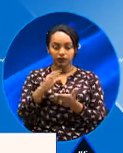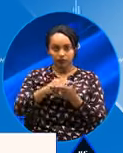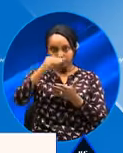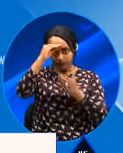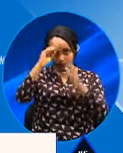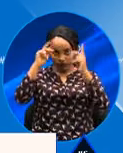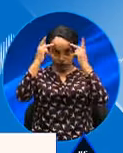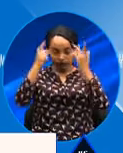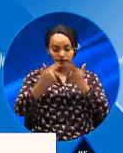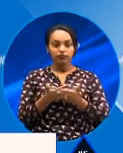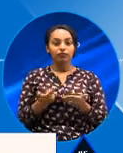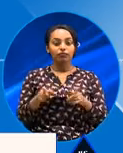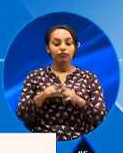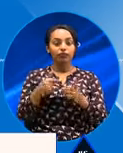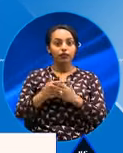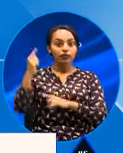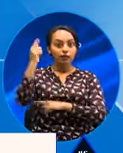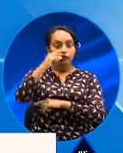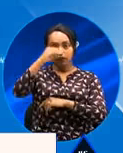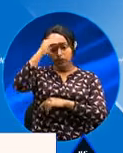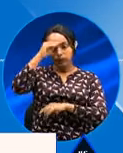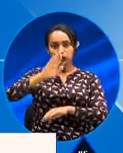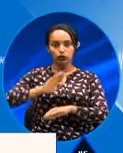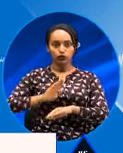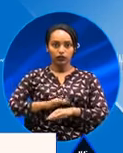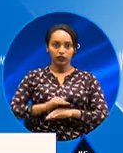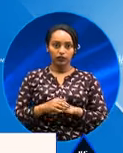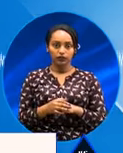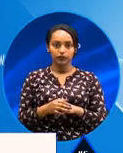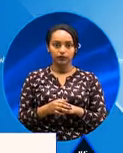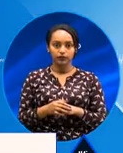የትምህርት ሚኒስቴርም እንግዲህ ይህን ቀን በትምህርት ዘርፉ ላይ